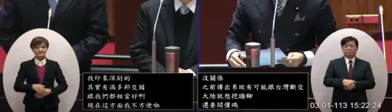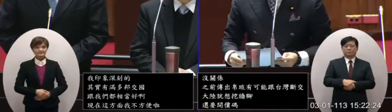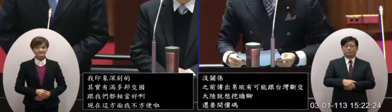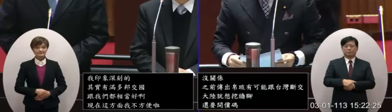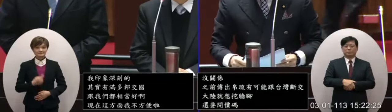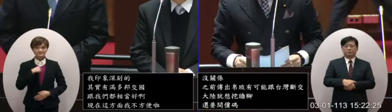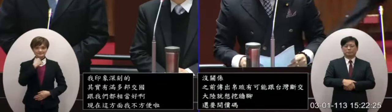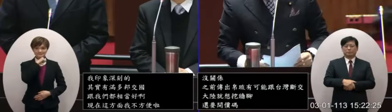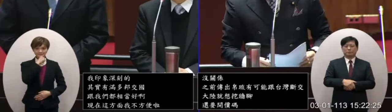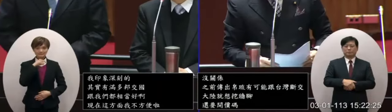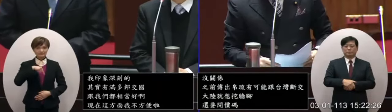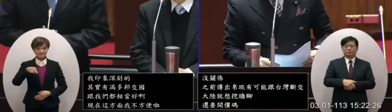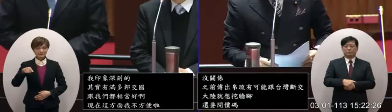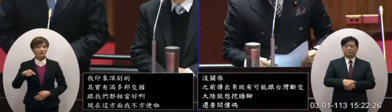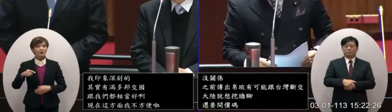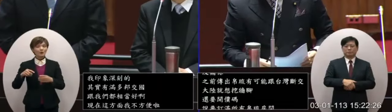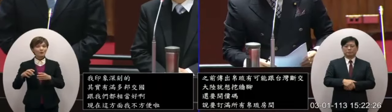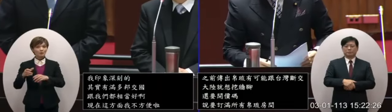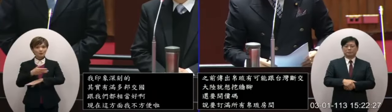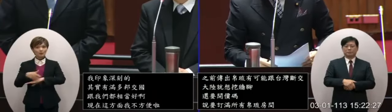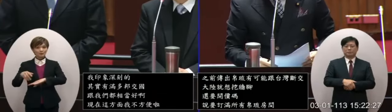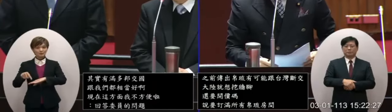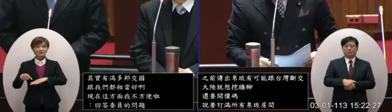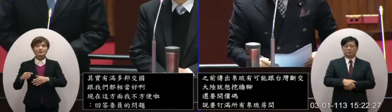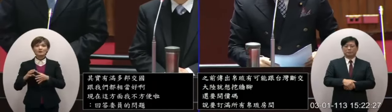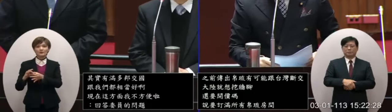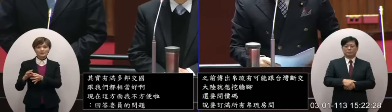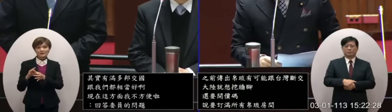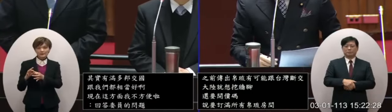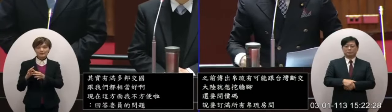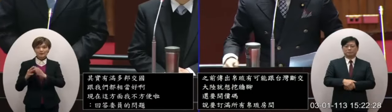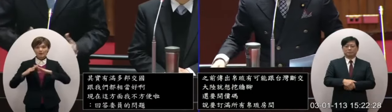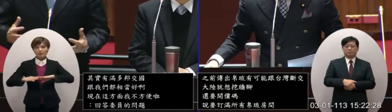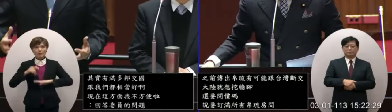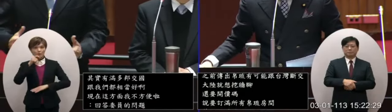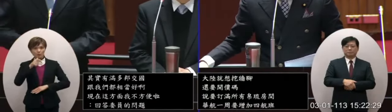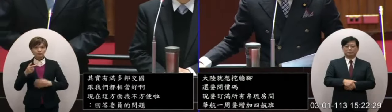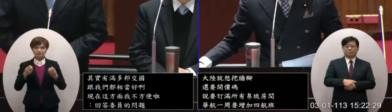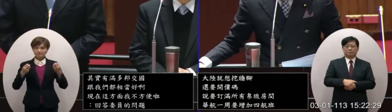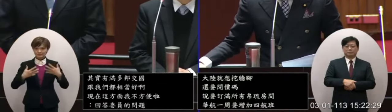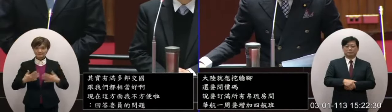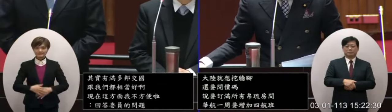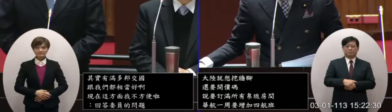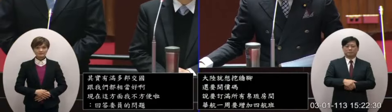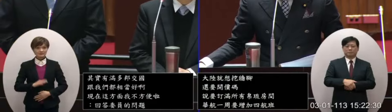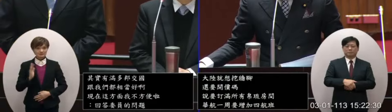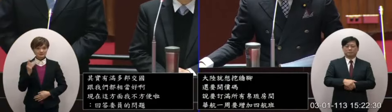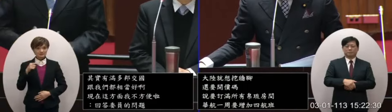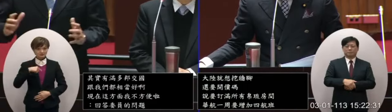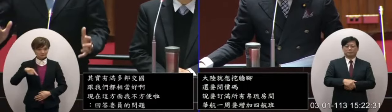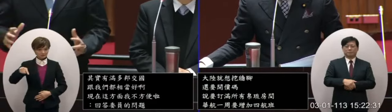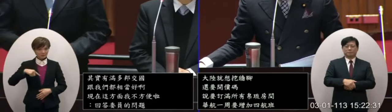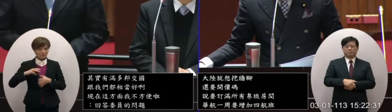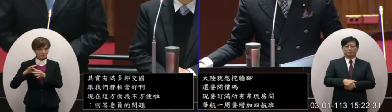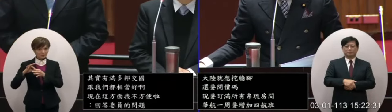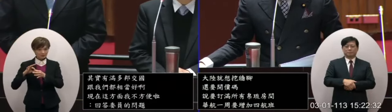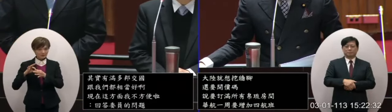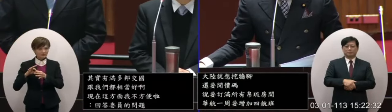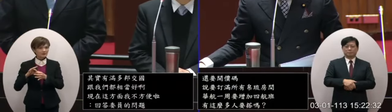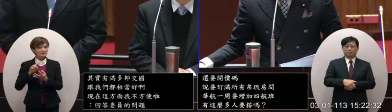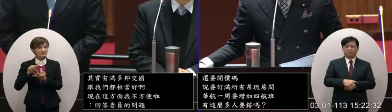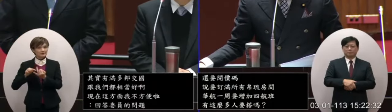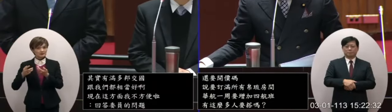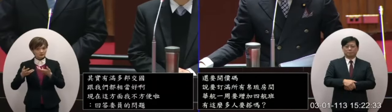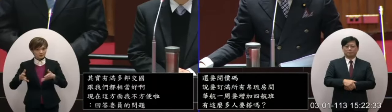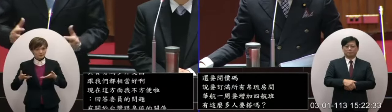关于我们台湾跟帛琉的关系，的确是非常的稳固，这个绝对没有问题。那但是我们跟帛琉之间的关系有很多的层面必